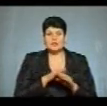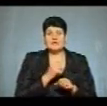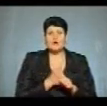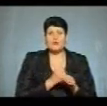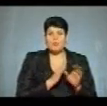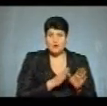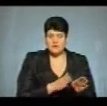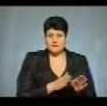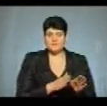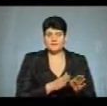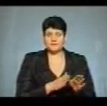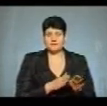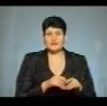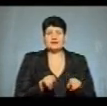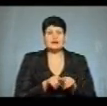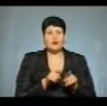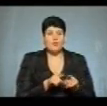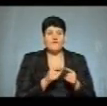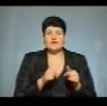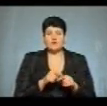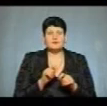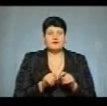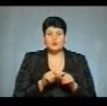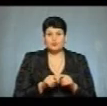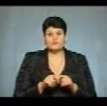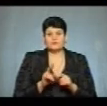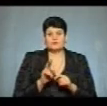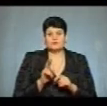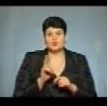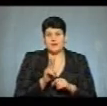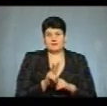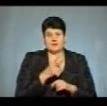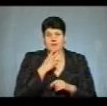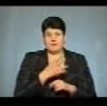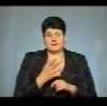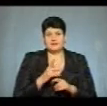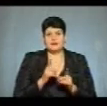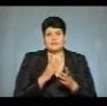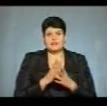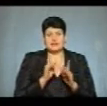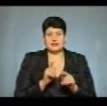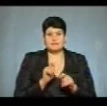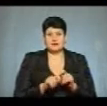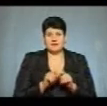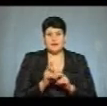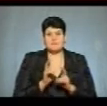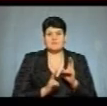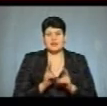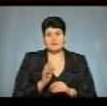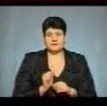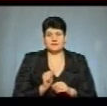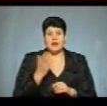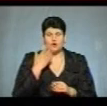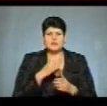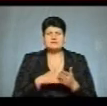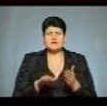роботи. Такого виду перевірок в тролейбусно не передбачено. Там є тільки перевірка самого підприємства. А коли скасовано